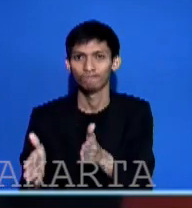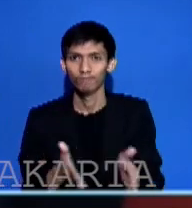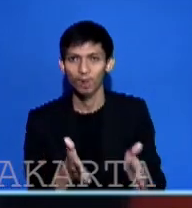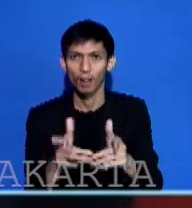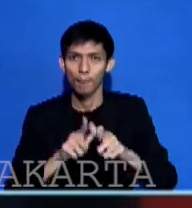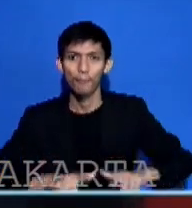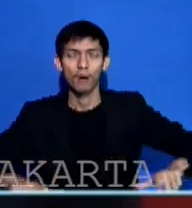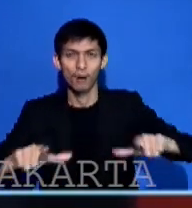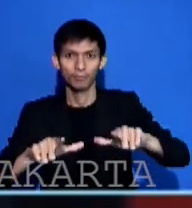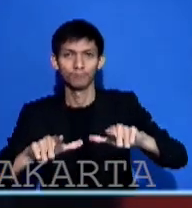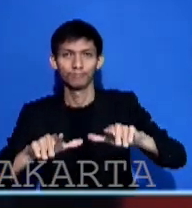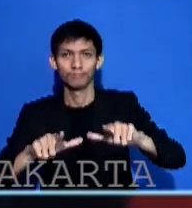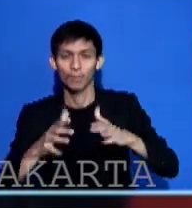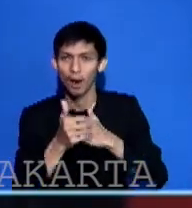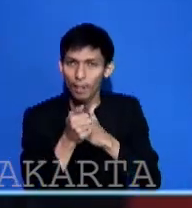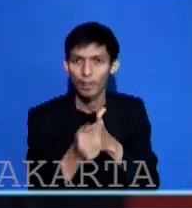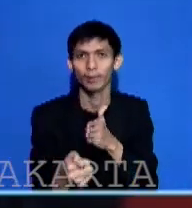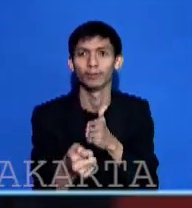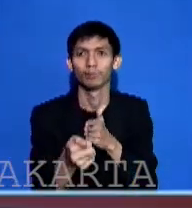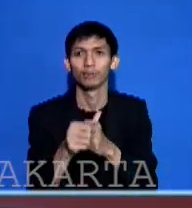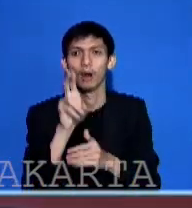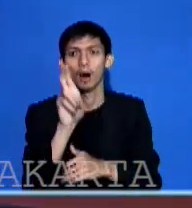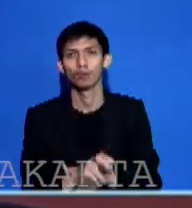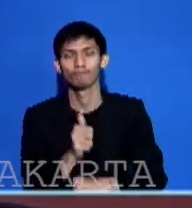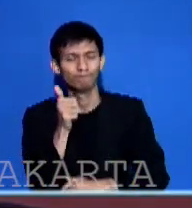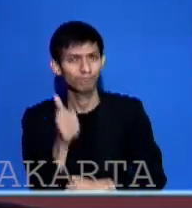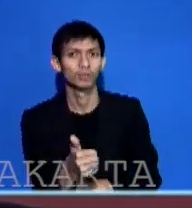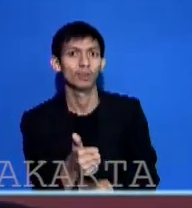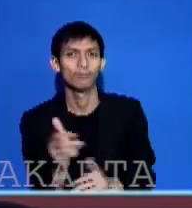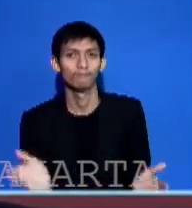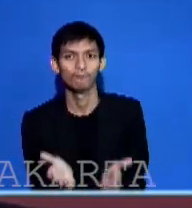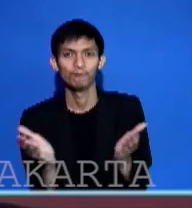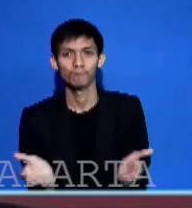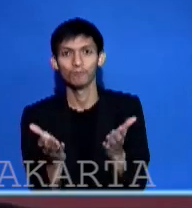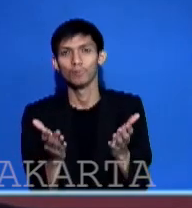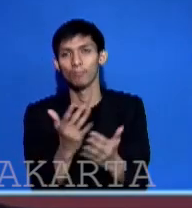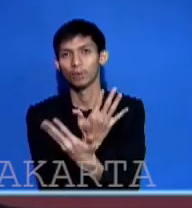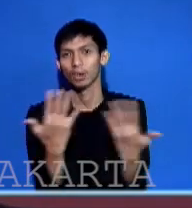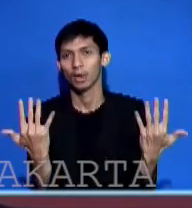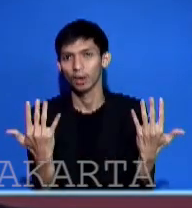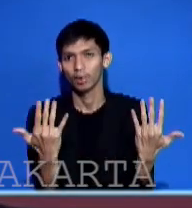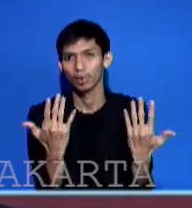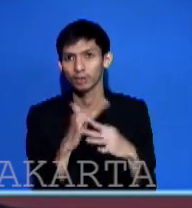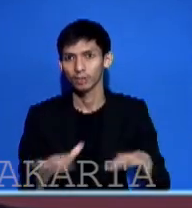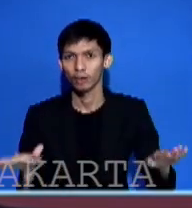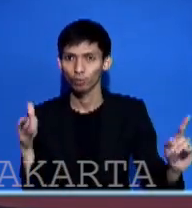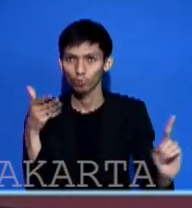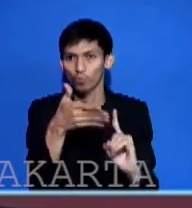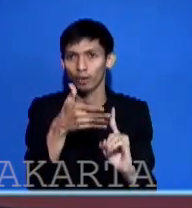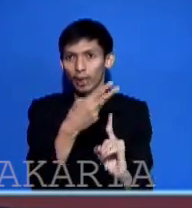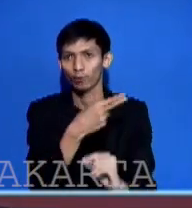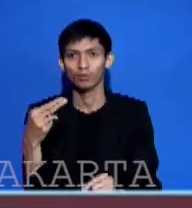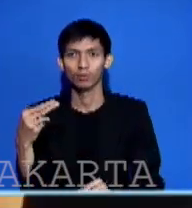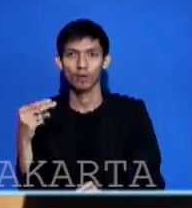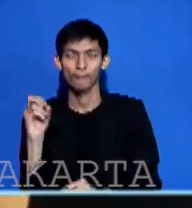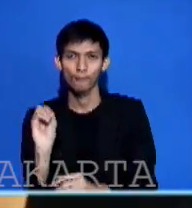Arah kepemimpinan juga harus mampu melakukan pemerataan kesejahteraan masyarakat untuk menuju Indonesia Emas. Untuk itu, Rektor